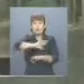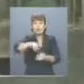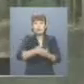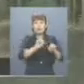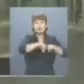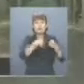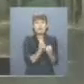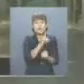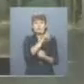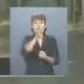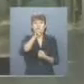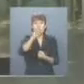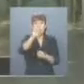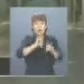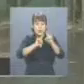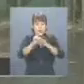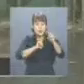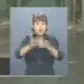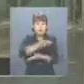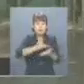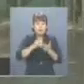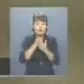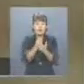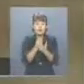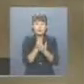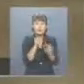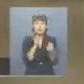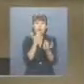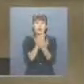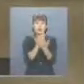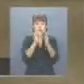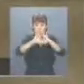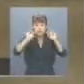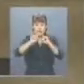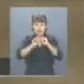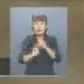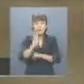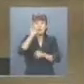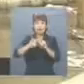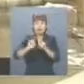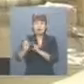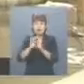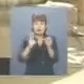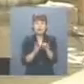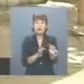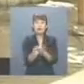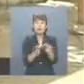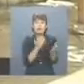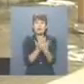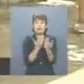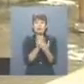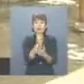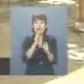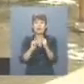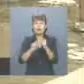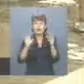เพื่อทำความเข้าใจในมาตรการช่วยเหลือการเงินของภาครัฐแก่ภาคธุรกิจทุกประเภทชี้แจงการปล่อยสินเชื่อเพื่อให้ภาคธุรกิจ